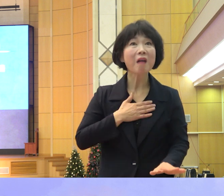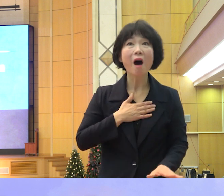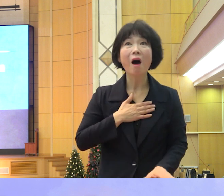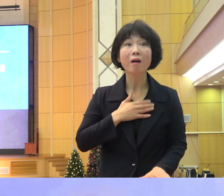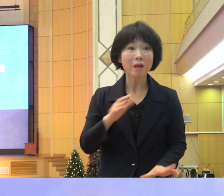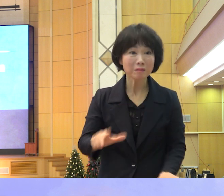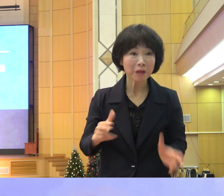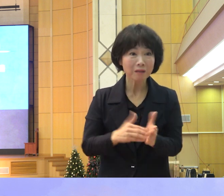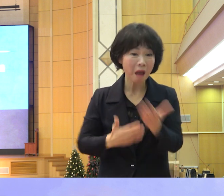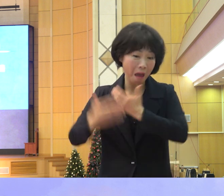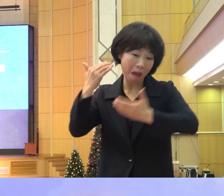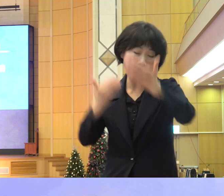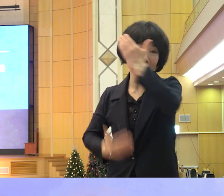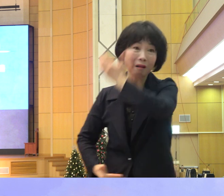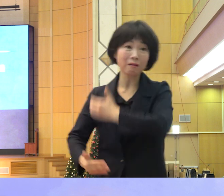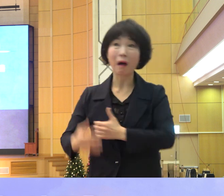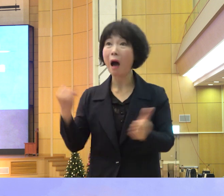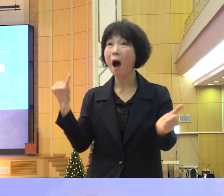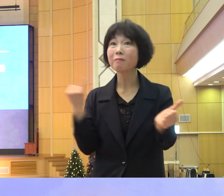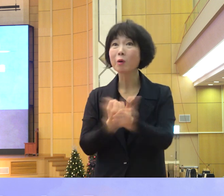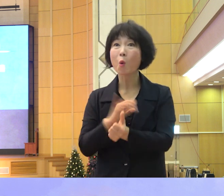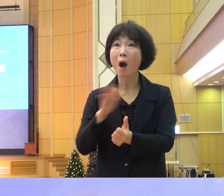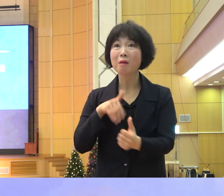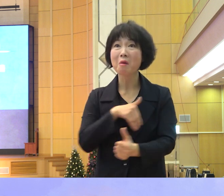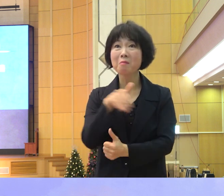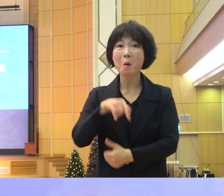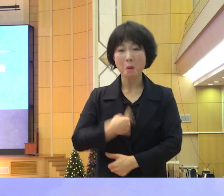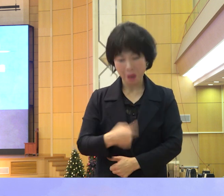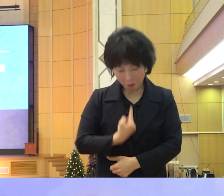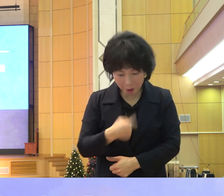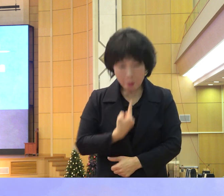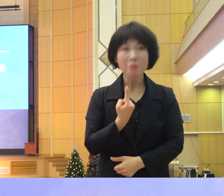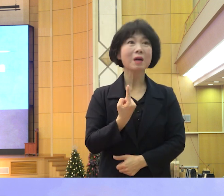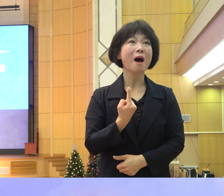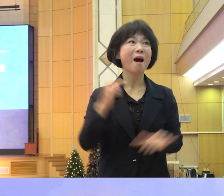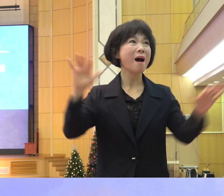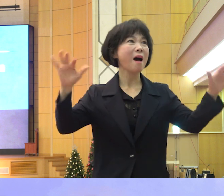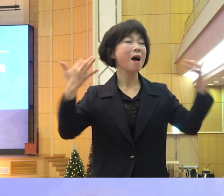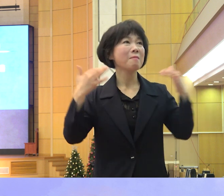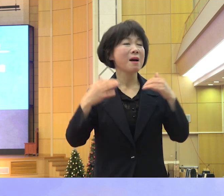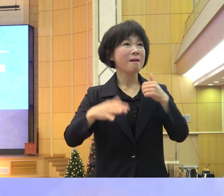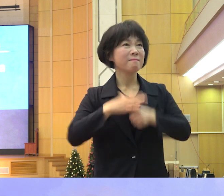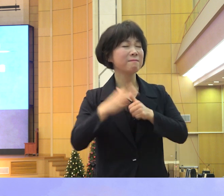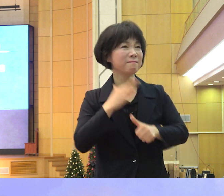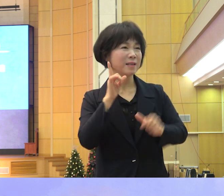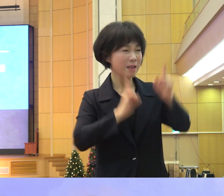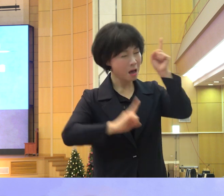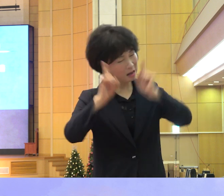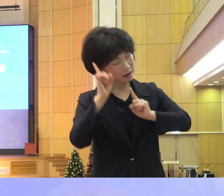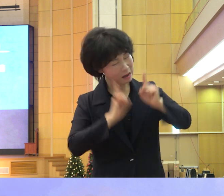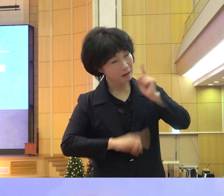험한 세상, 너무너무 힘들고 너무너무 상처받고 너무너무